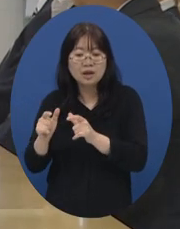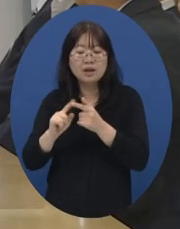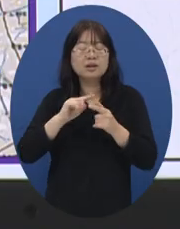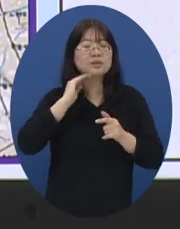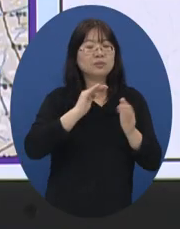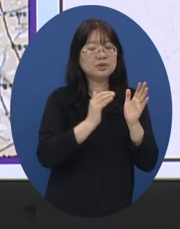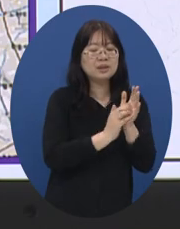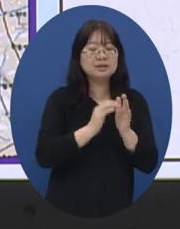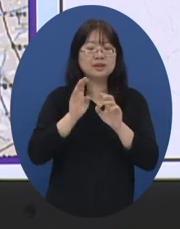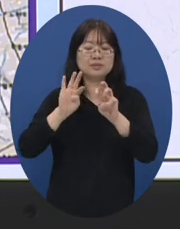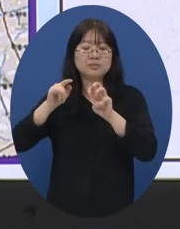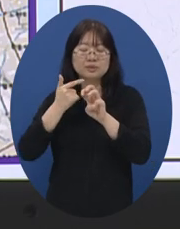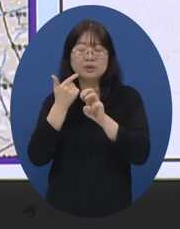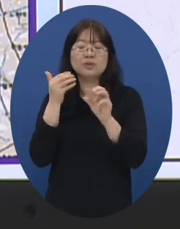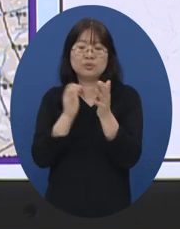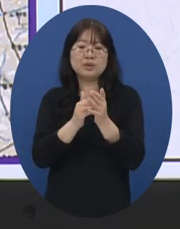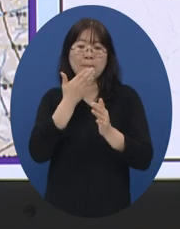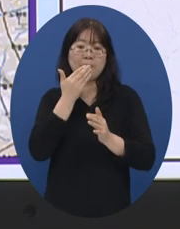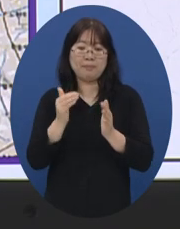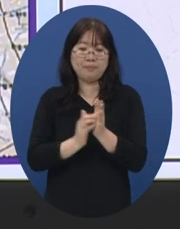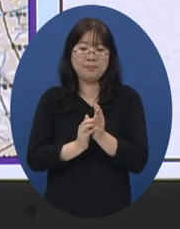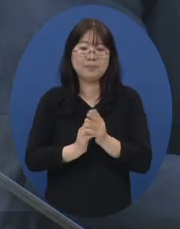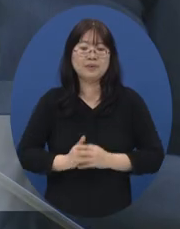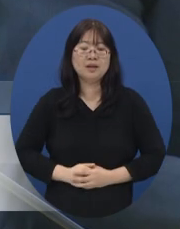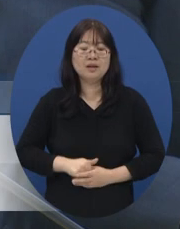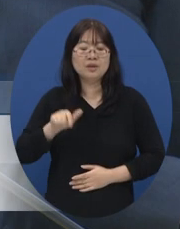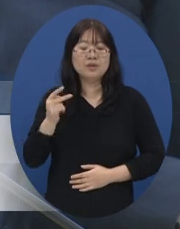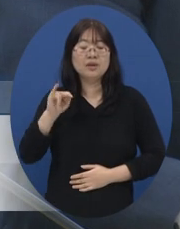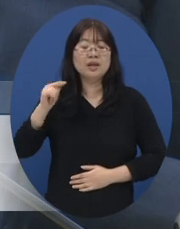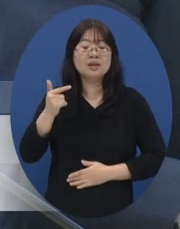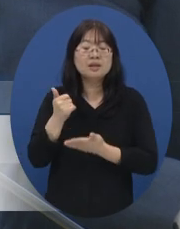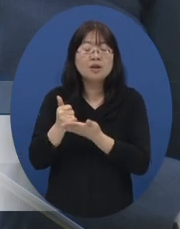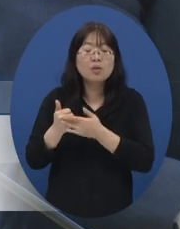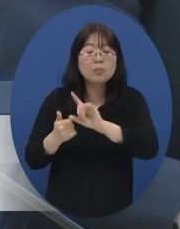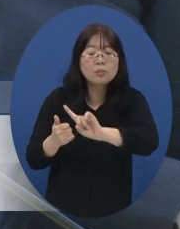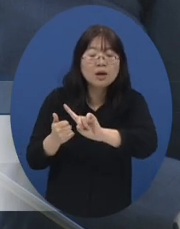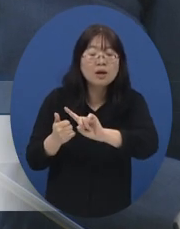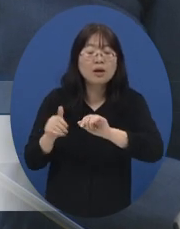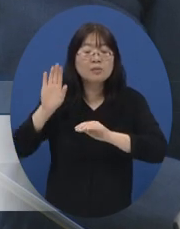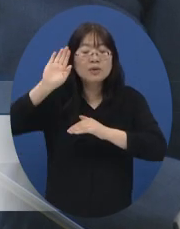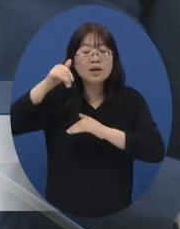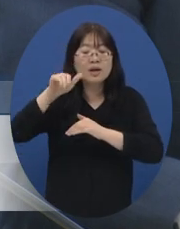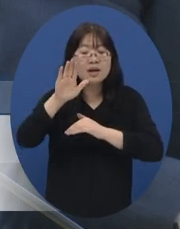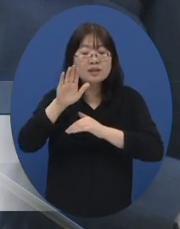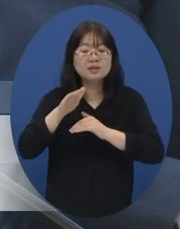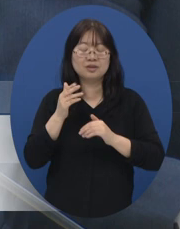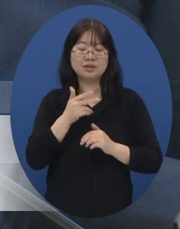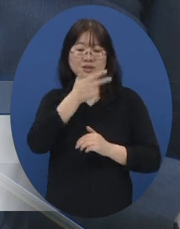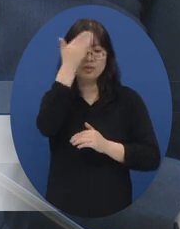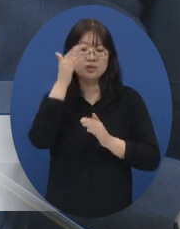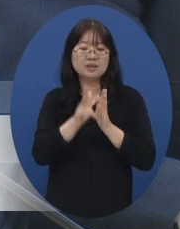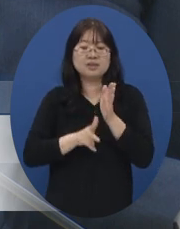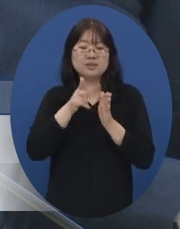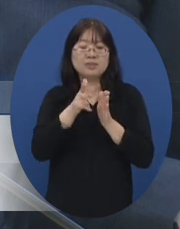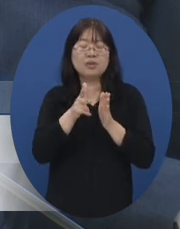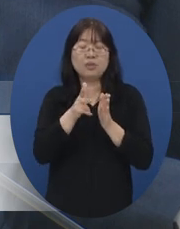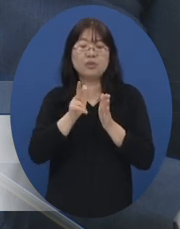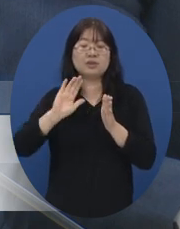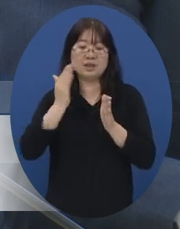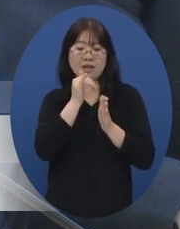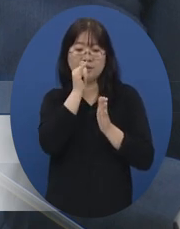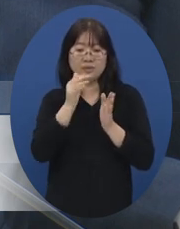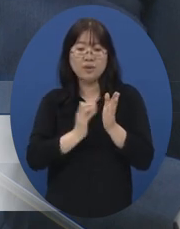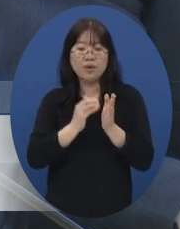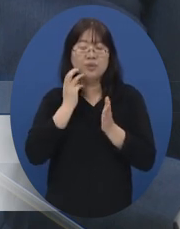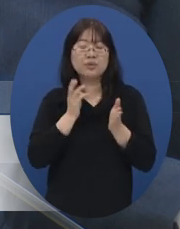의정부역까지 30여 분이면 도착할 수 있습니다. 교외선은 미래로 가는 청춘 희망열차가